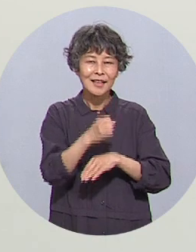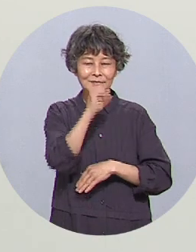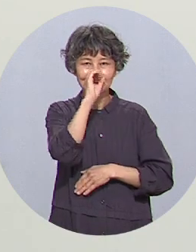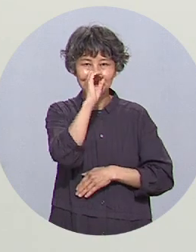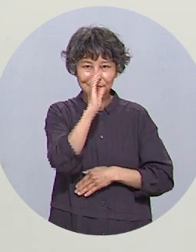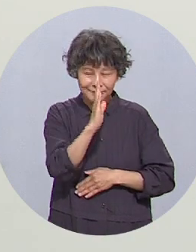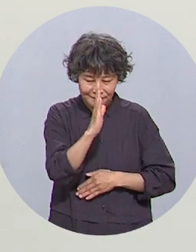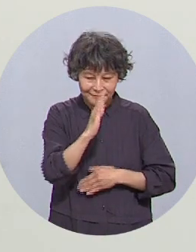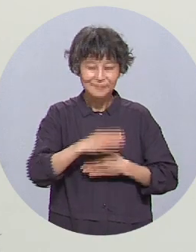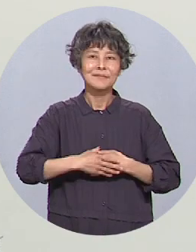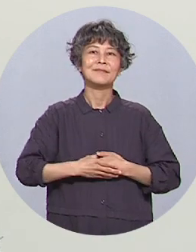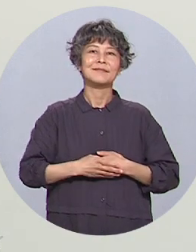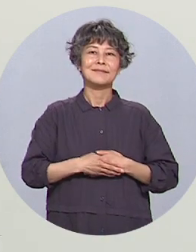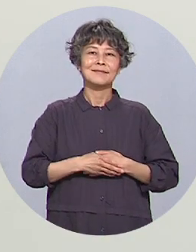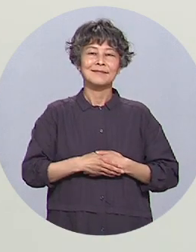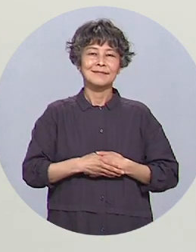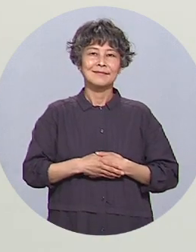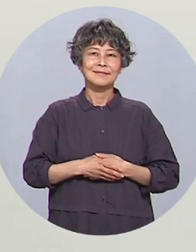くお願いします。